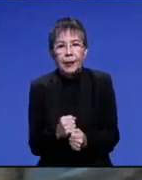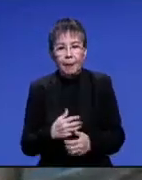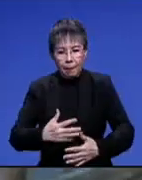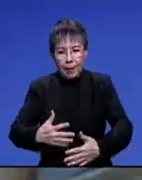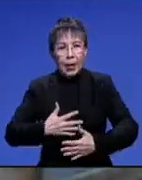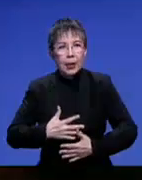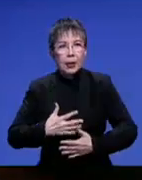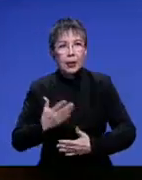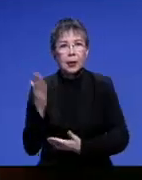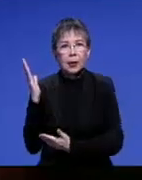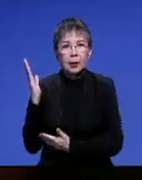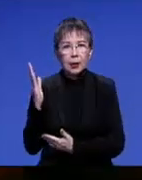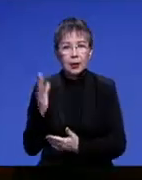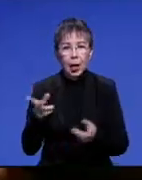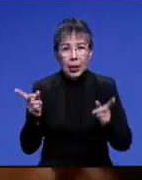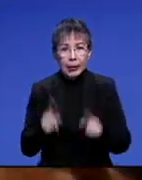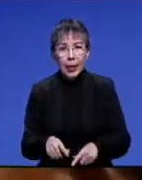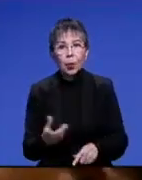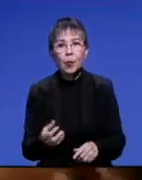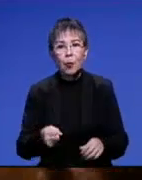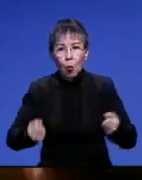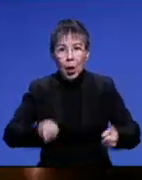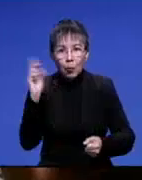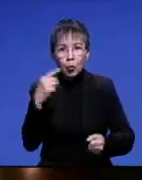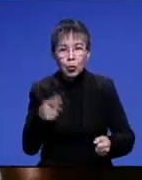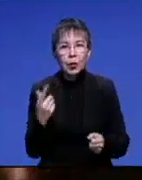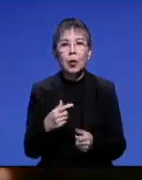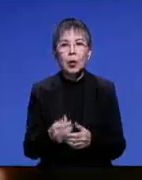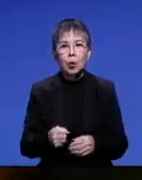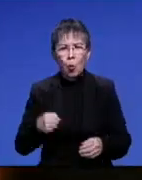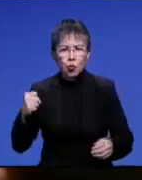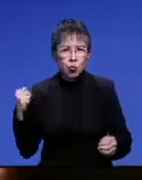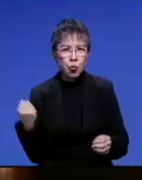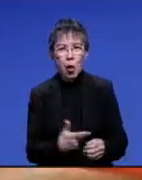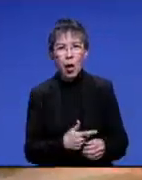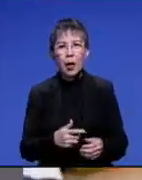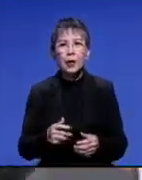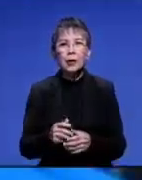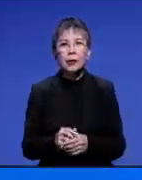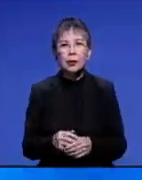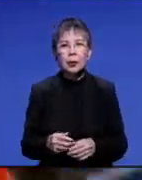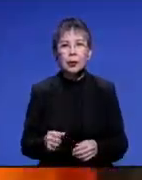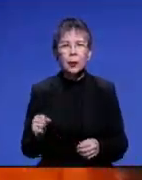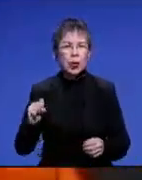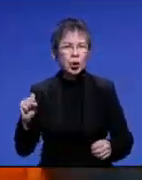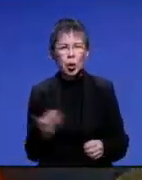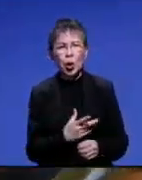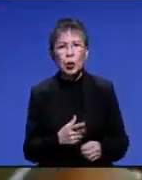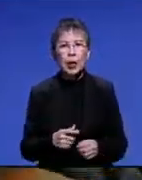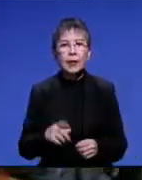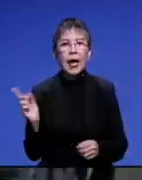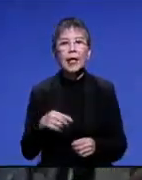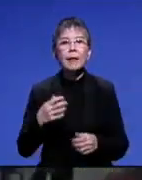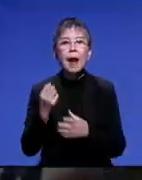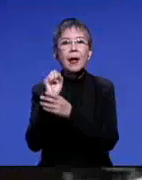ambulans. Kejadian bermula saat mobil ambulans dengan nomor polisi H9167 ini melaju dengan kecepatan tinggi dari